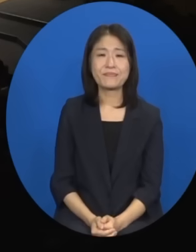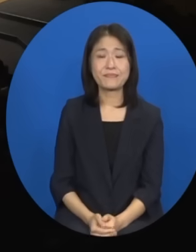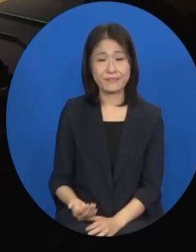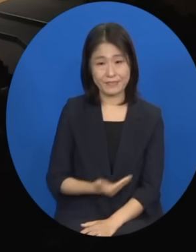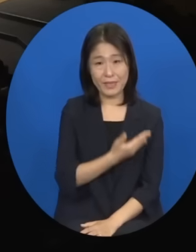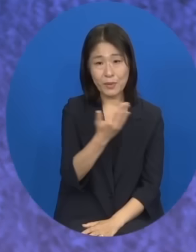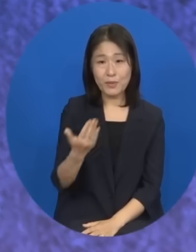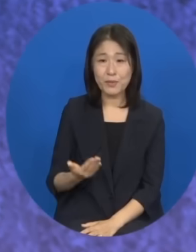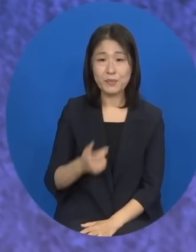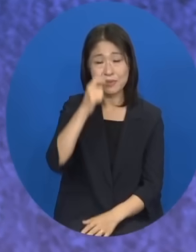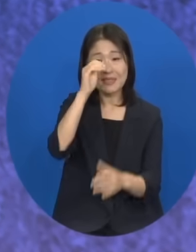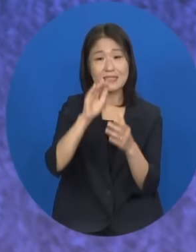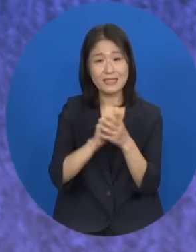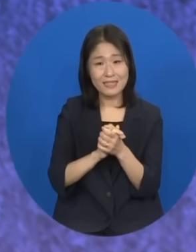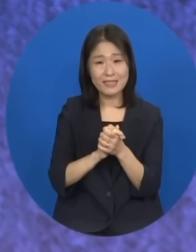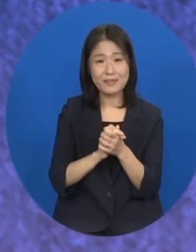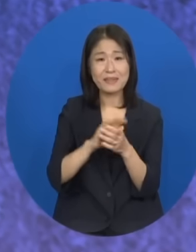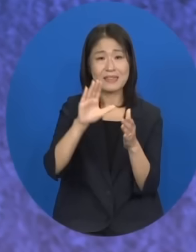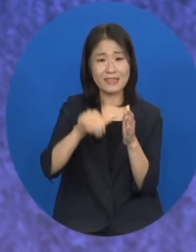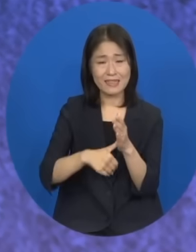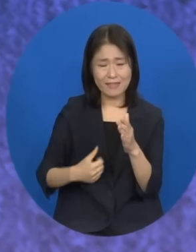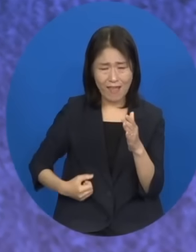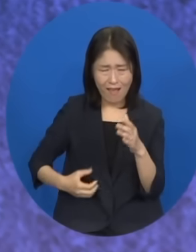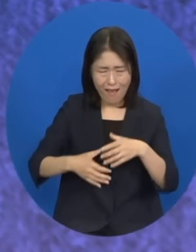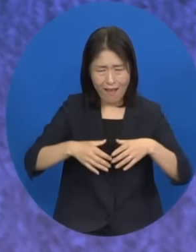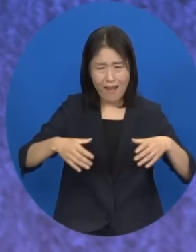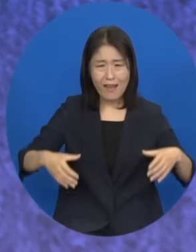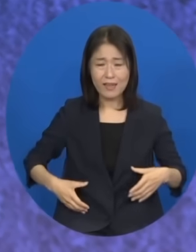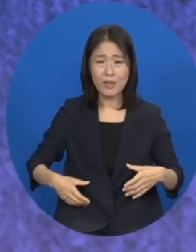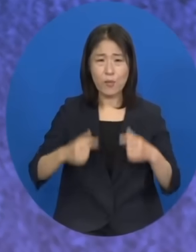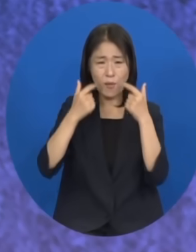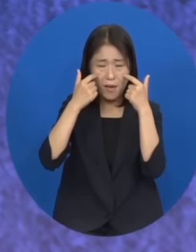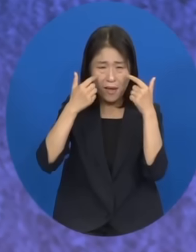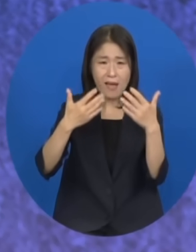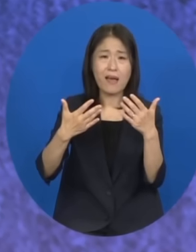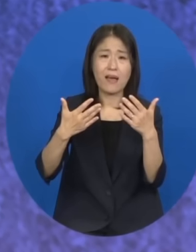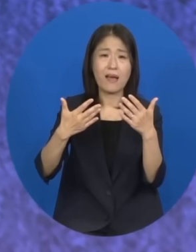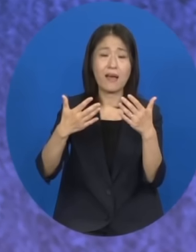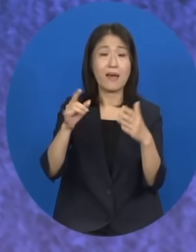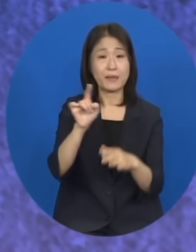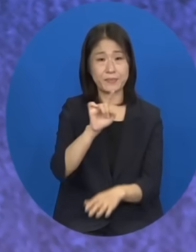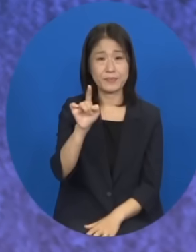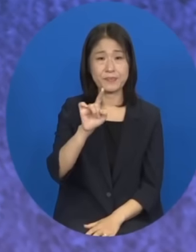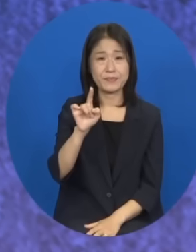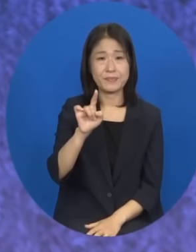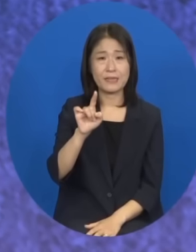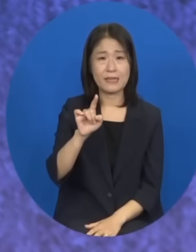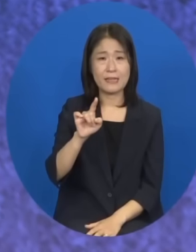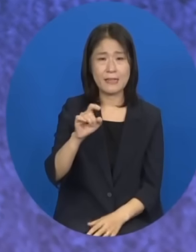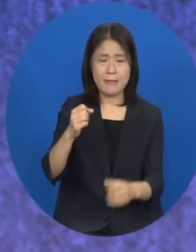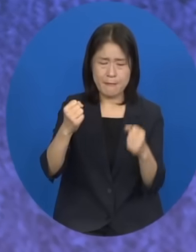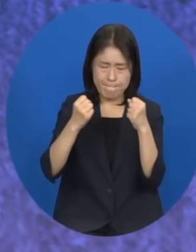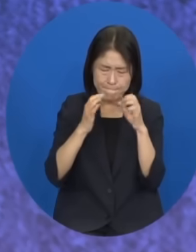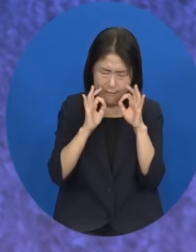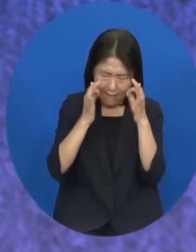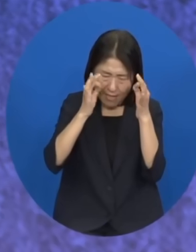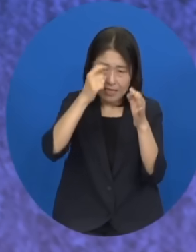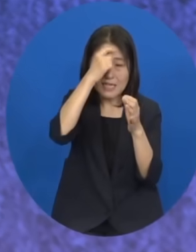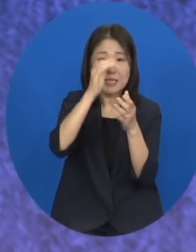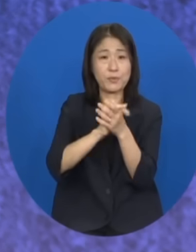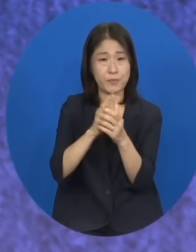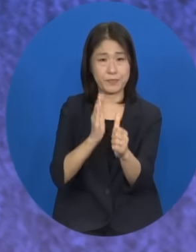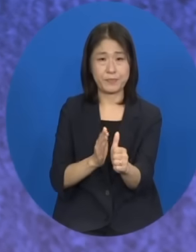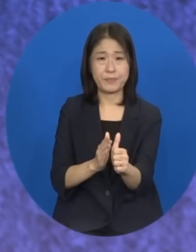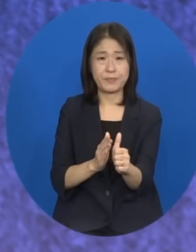여러분이 이 시간에 기도할 때 정말 담대하게 아주 명확하게 여러분이 힘을 다하여 기도하시기 바랍니다.